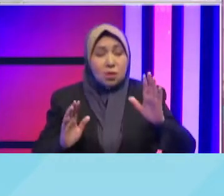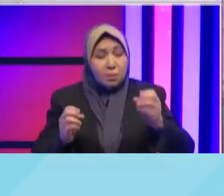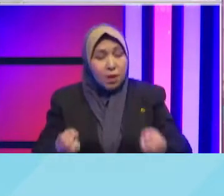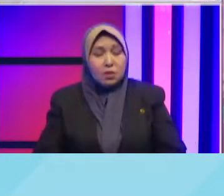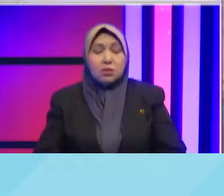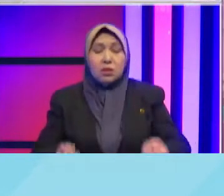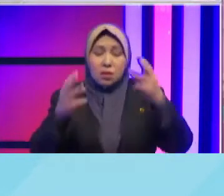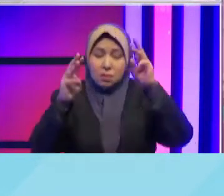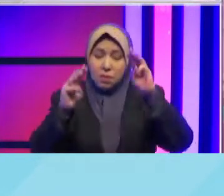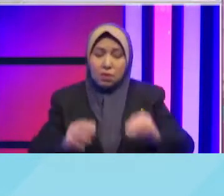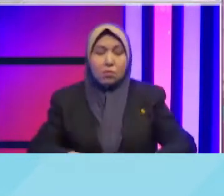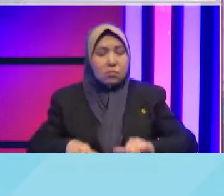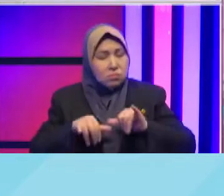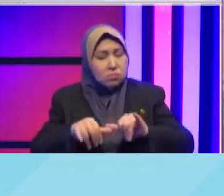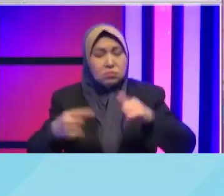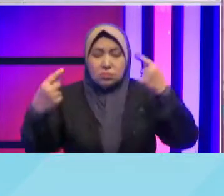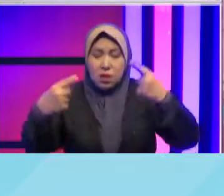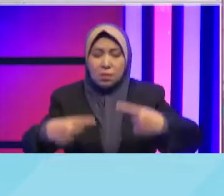وتقطعوا